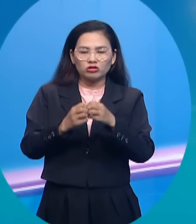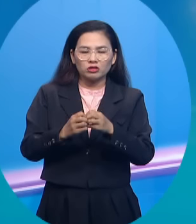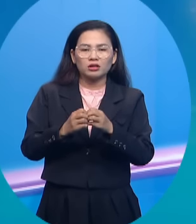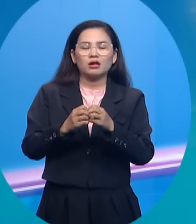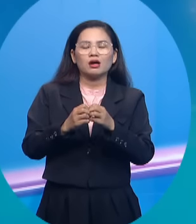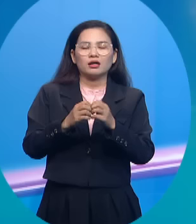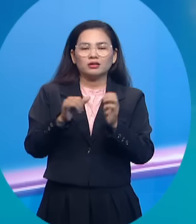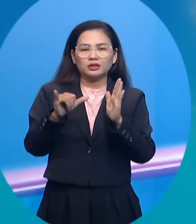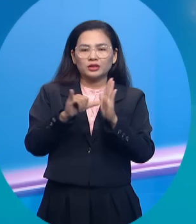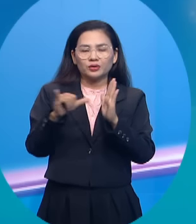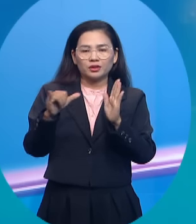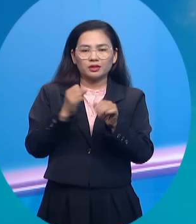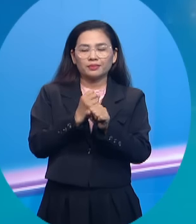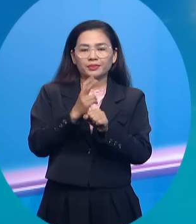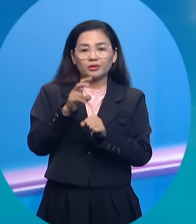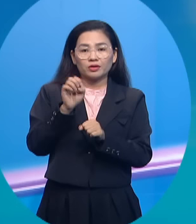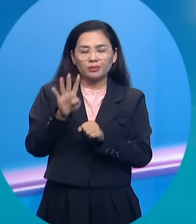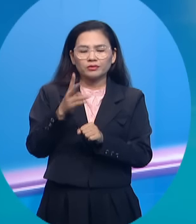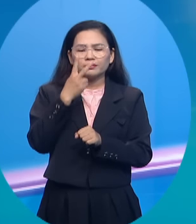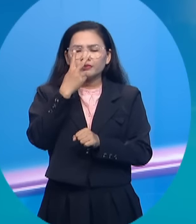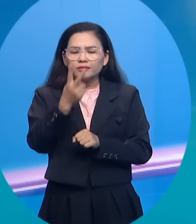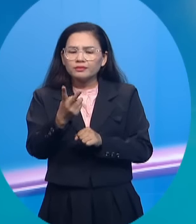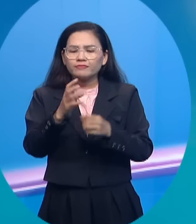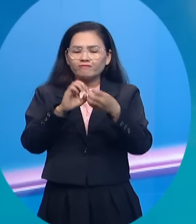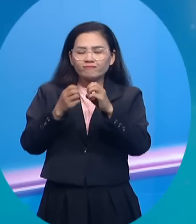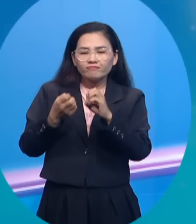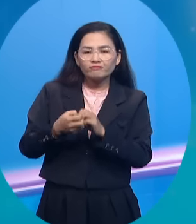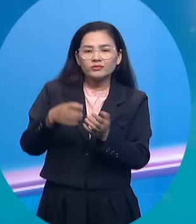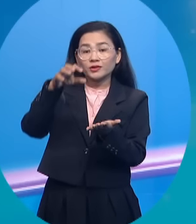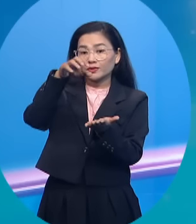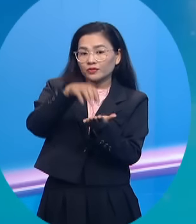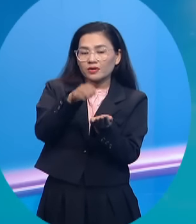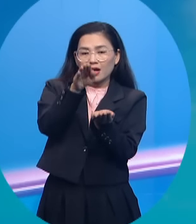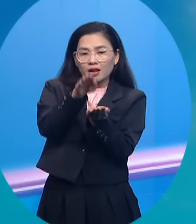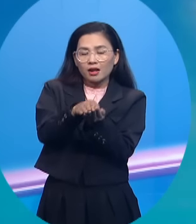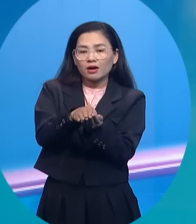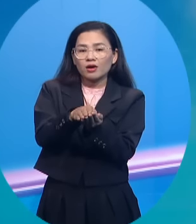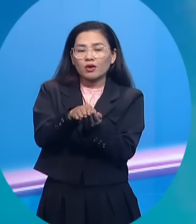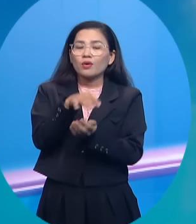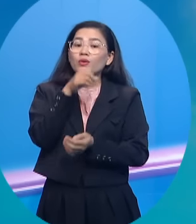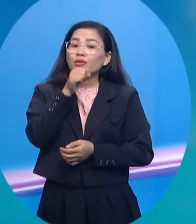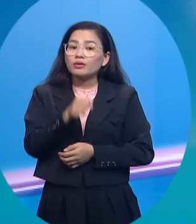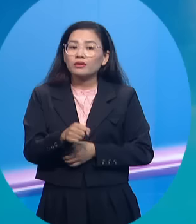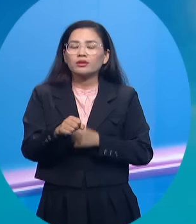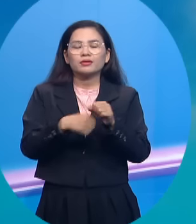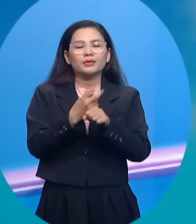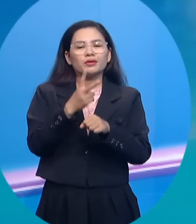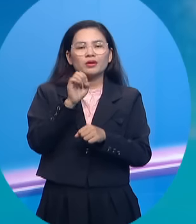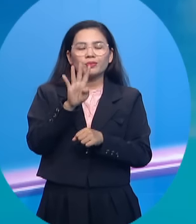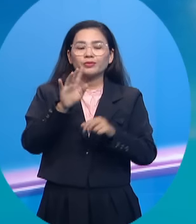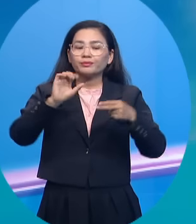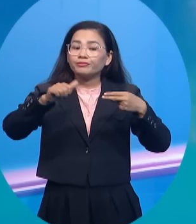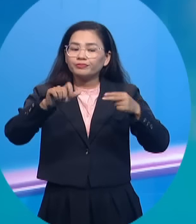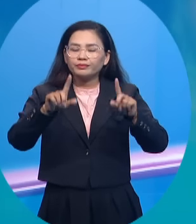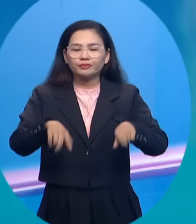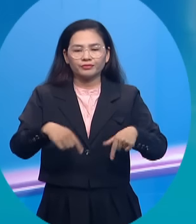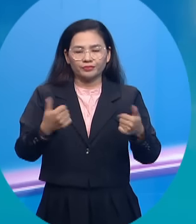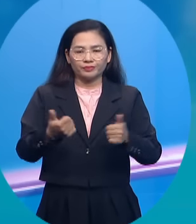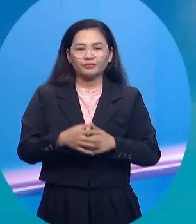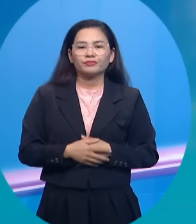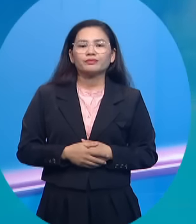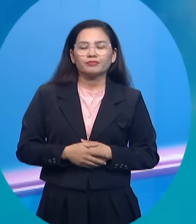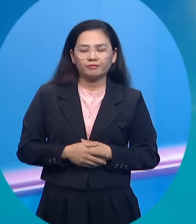năm 2024 và công tác tu bổ định kỳ công trình Lăng Chủ tịch Hồ Chí Minh năm 2024. Tại buổi làm việc, Thủ tướng Chính phủ